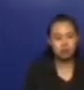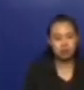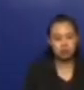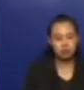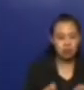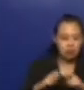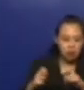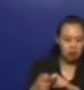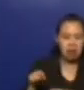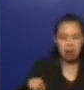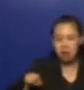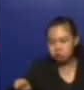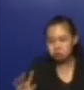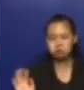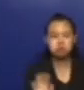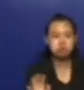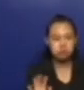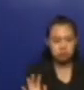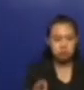า